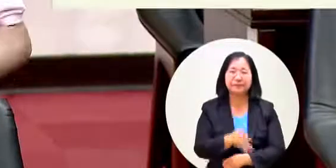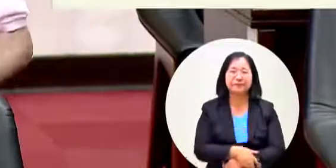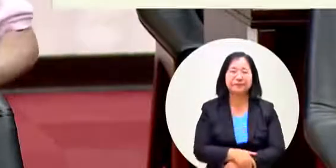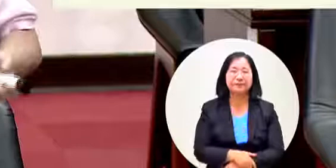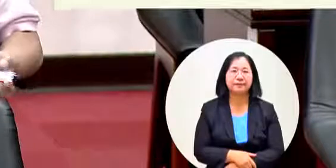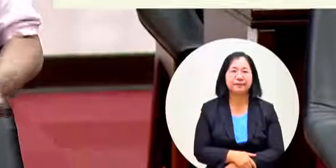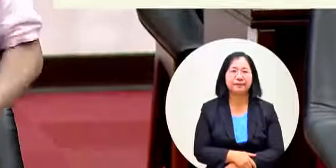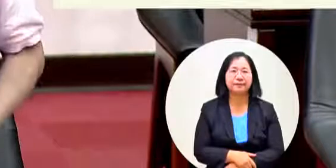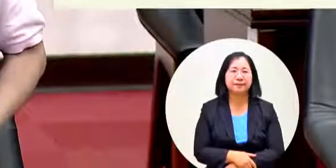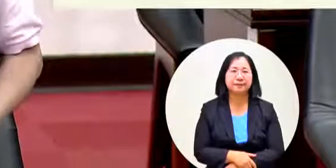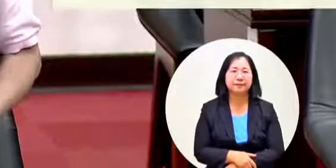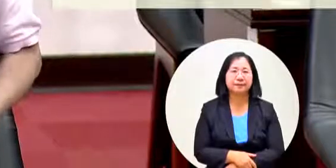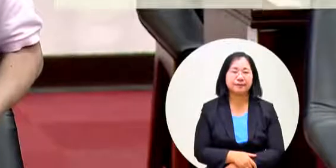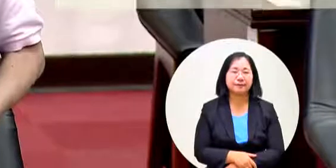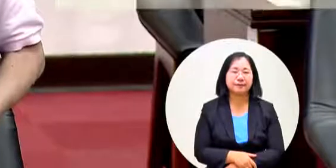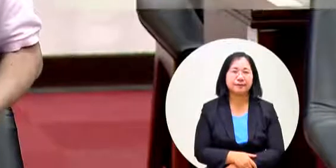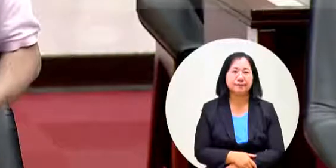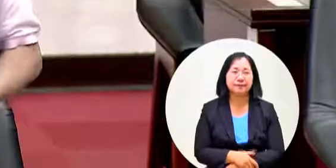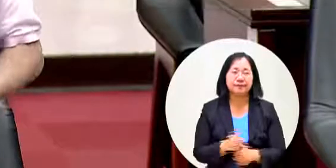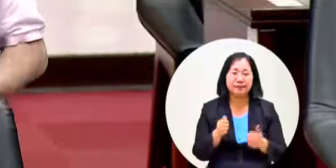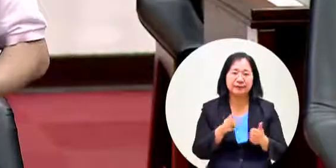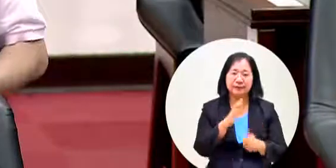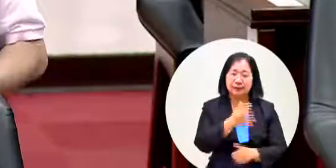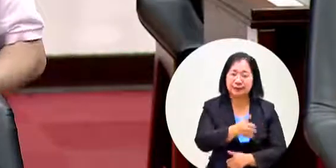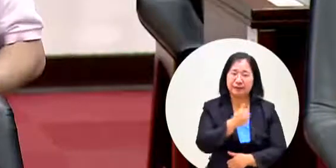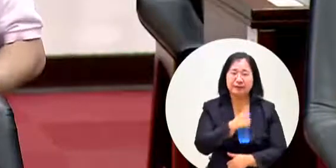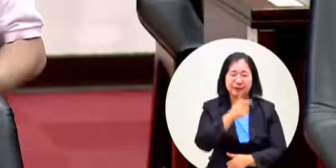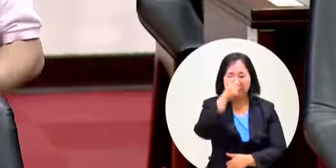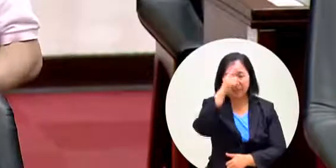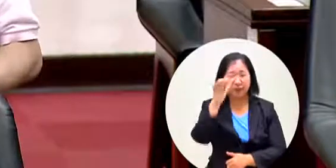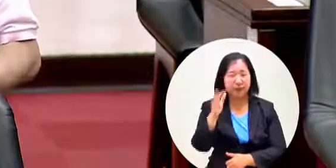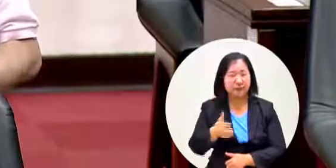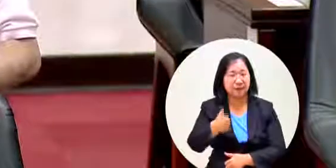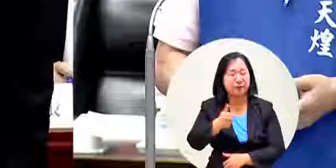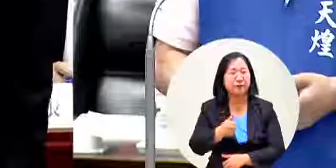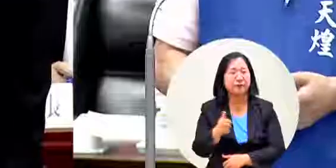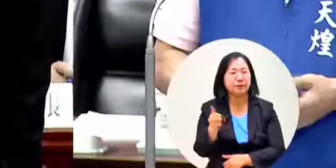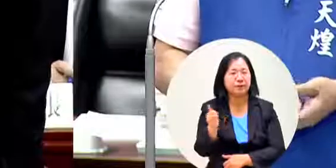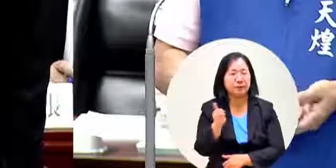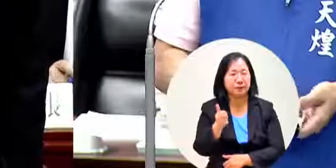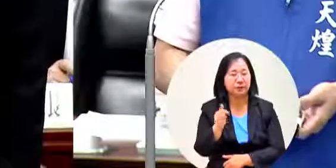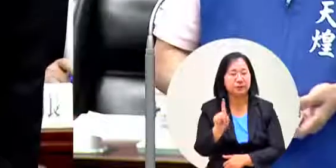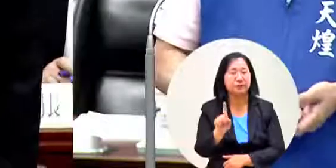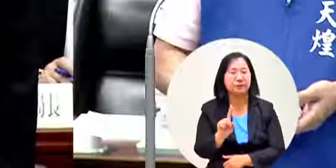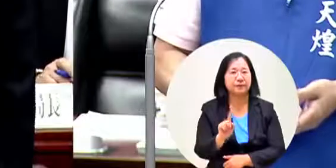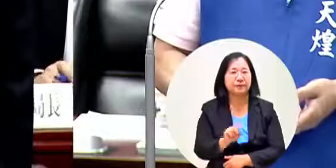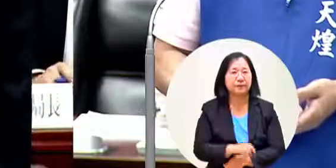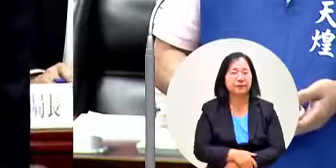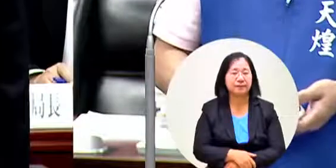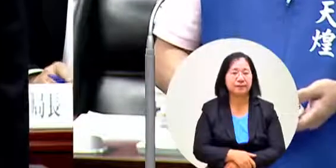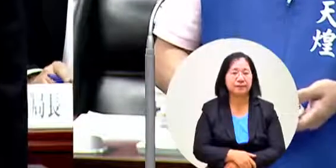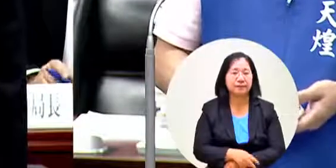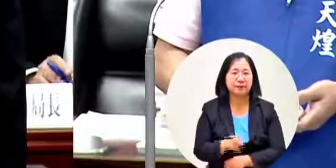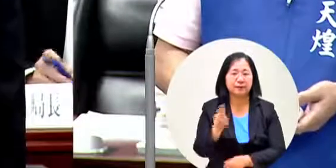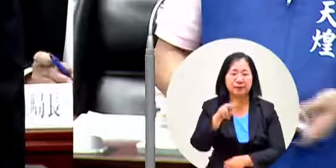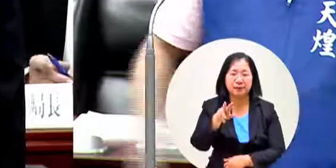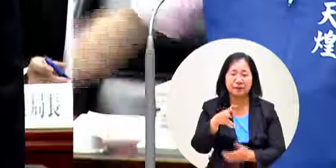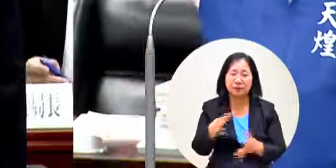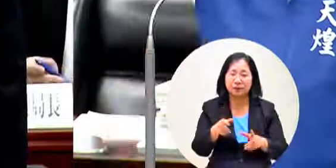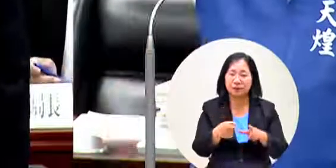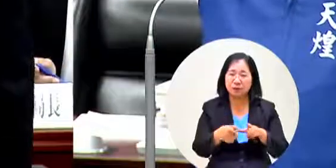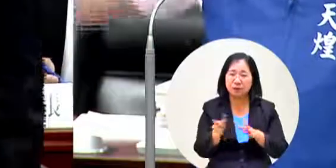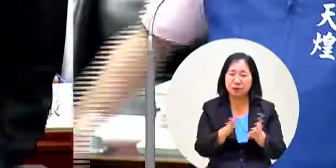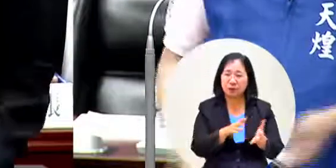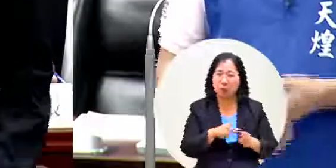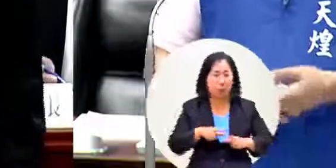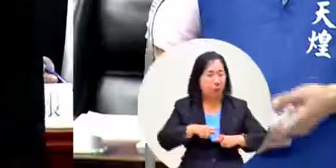遐久啊，你进来啊，这个案有法度来做啊解套的方式无？来， 来，吴市